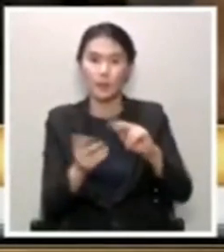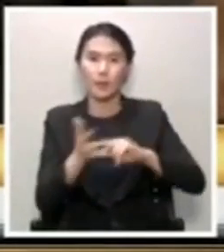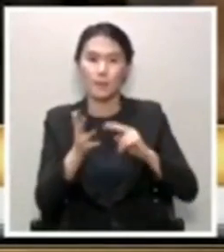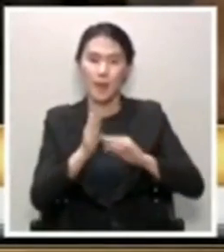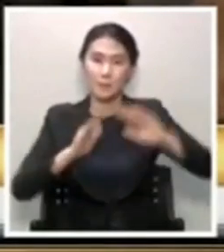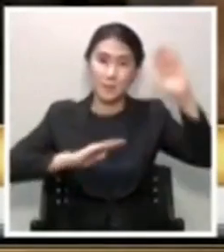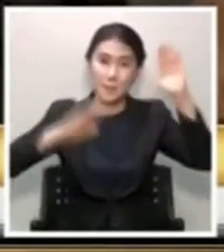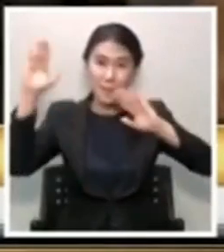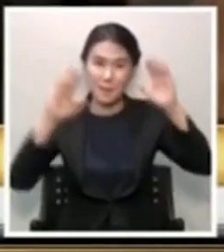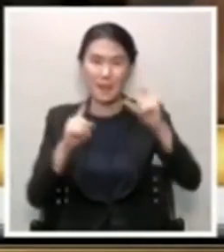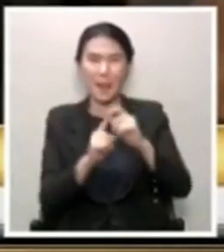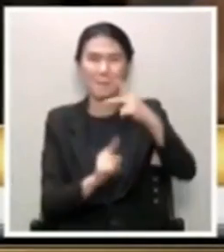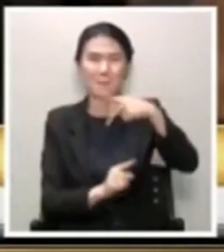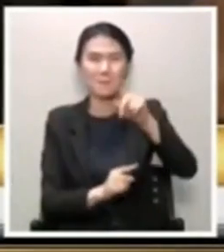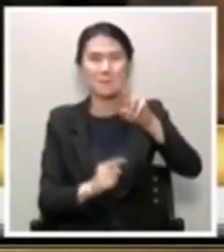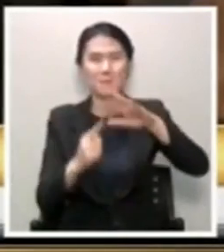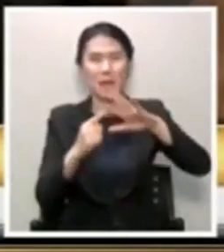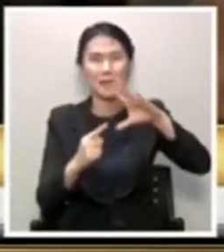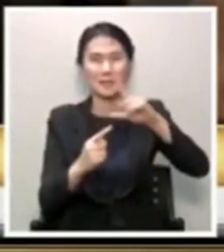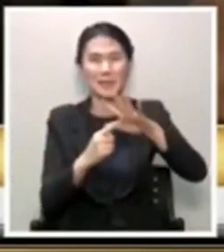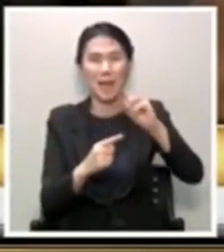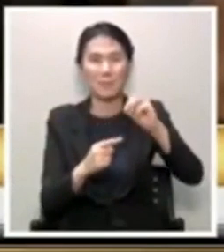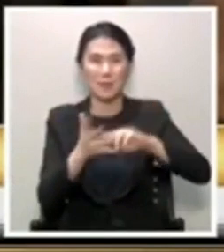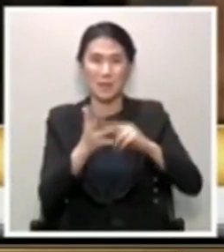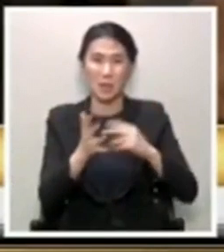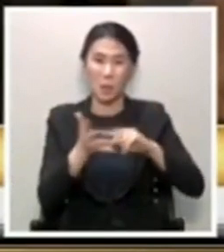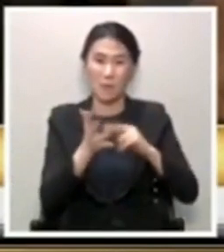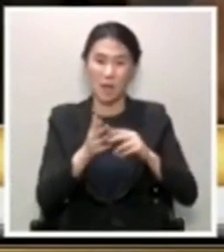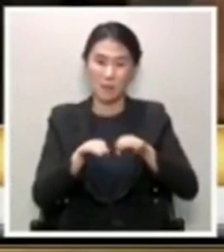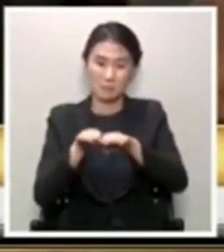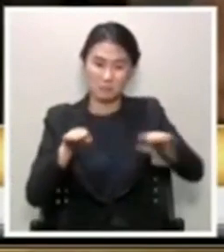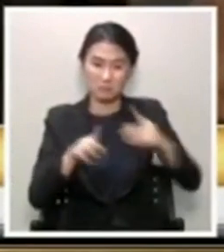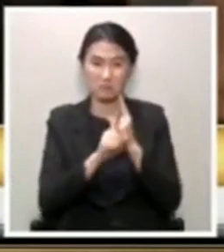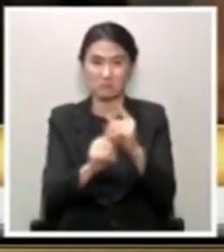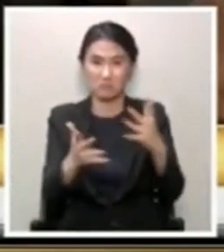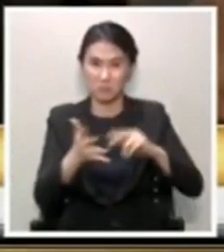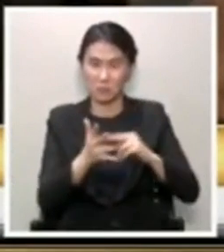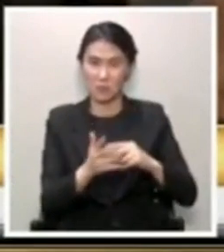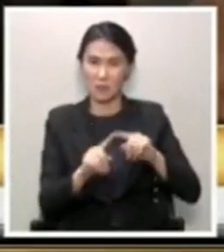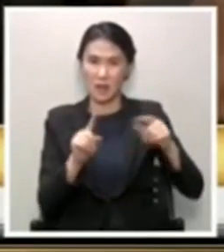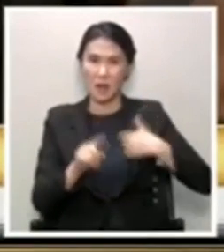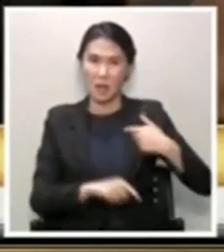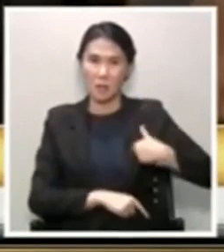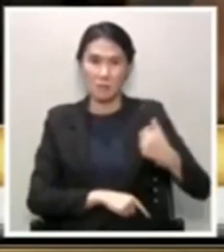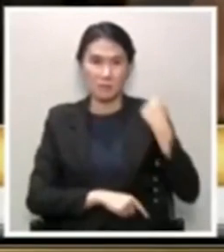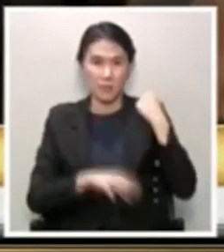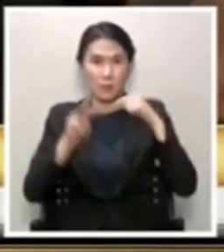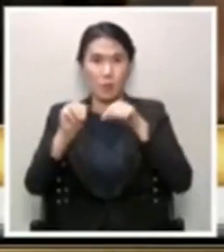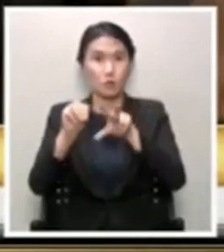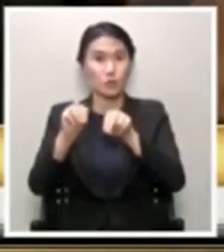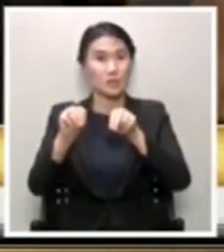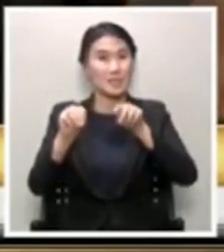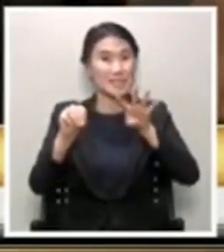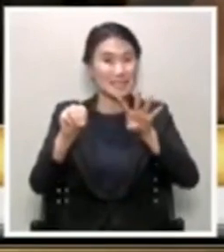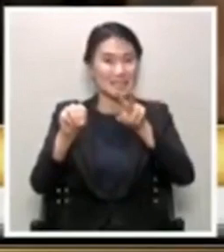ามติแต่เป็นประชามติที่ไม่ได้ตามมาตรฐานสากลเลยครับเราประชามติอยู่ภายใต้อำนาจตามม.44เราประชาม